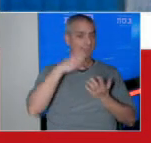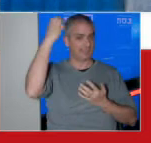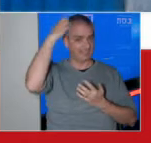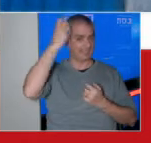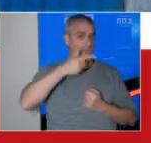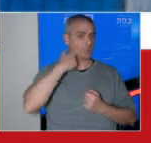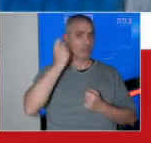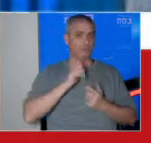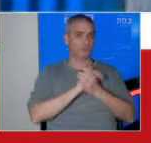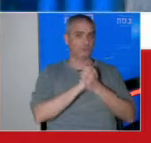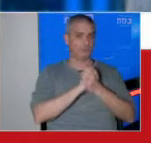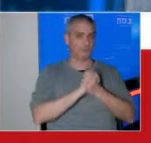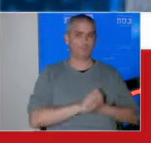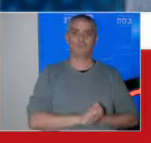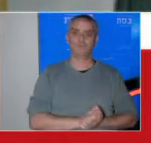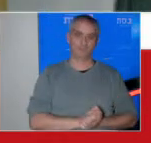בירת אוקראינה. שלום לך, נטע.